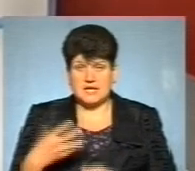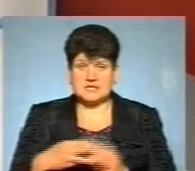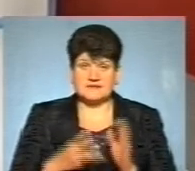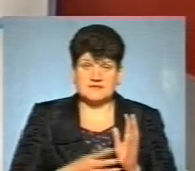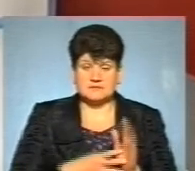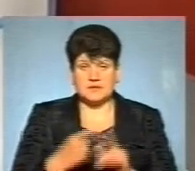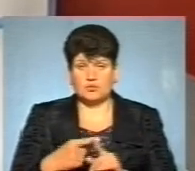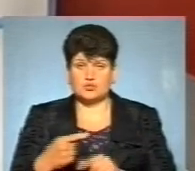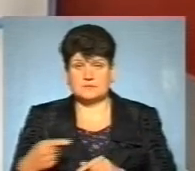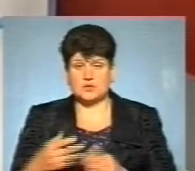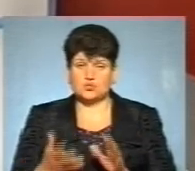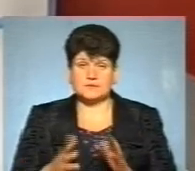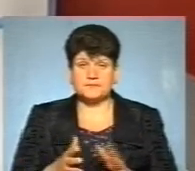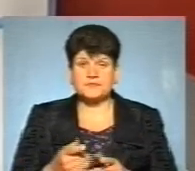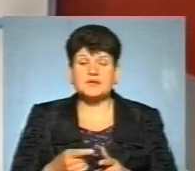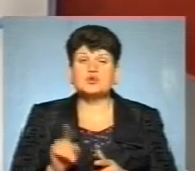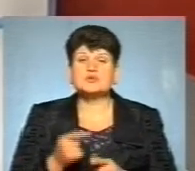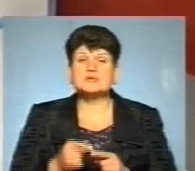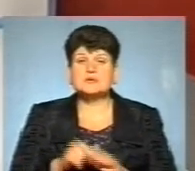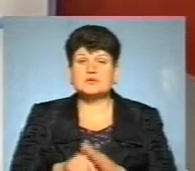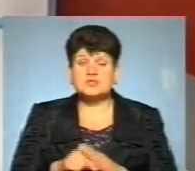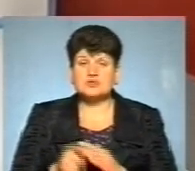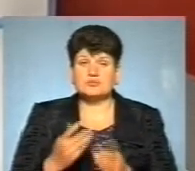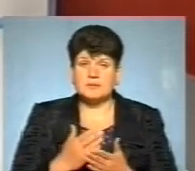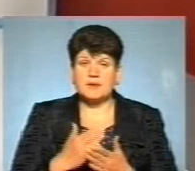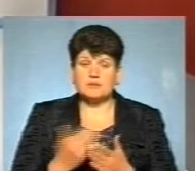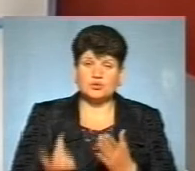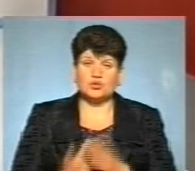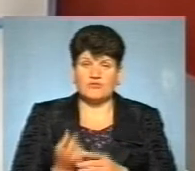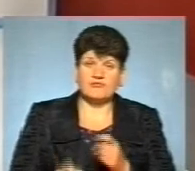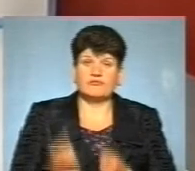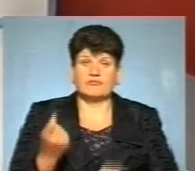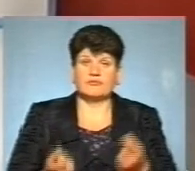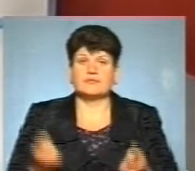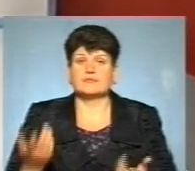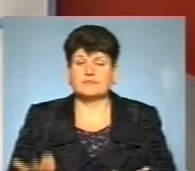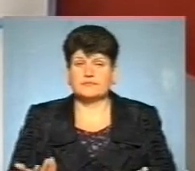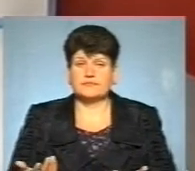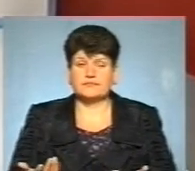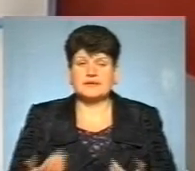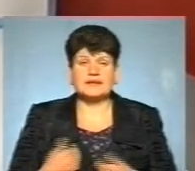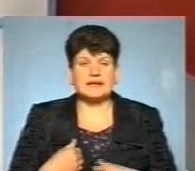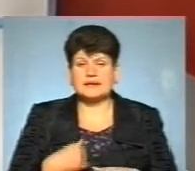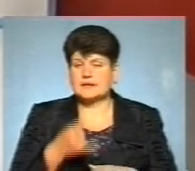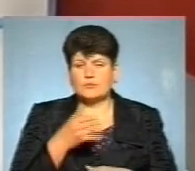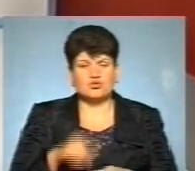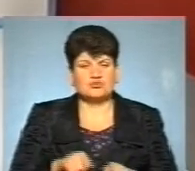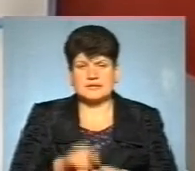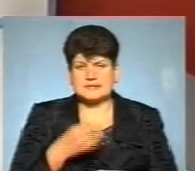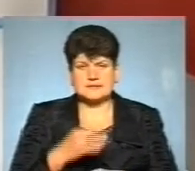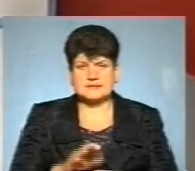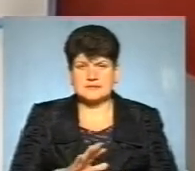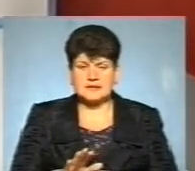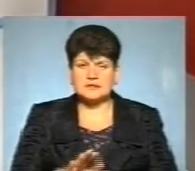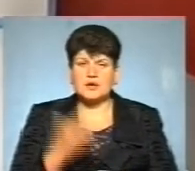15-18 плюс-мінус. Чи означає це, що ми маємо десь новий спалах? І я не можу так сказати, тому